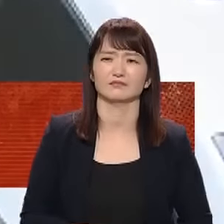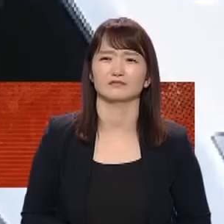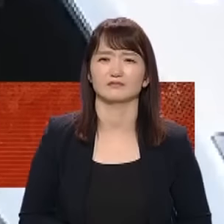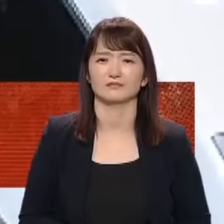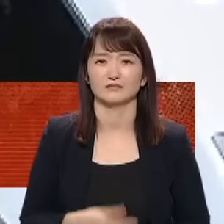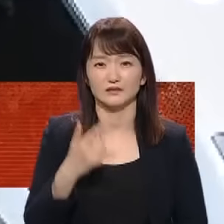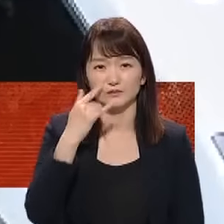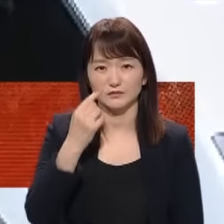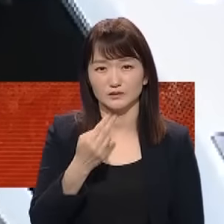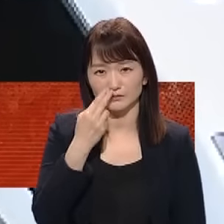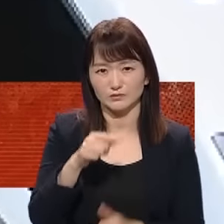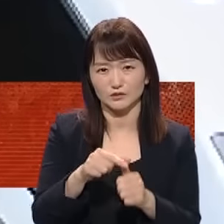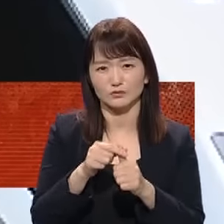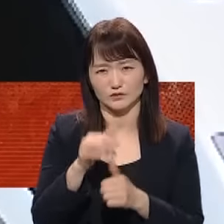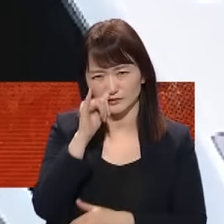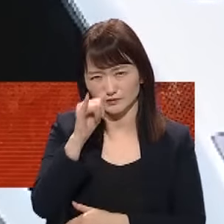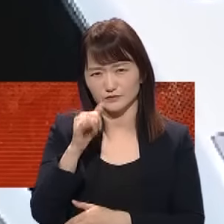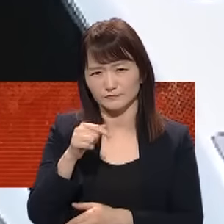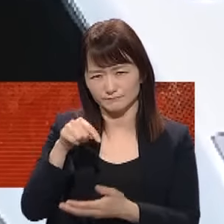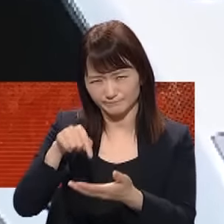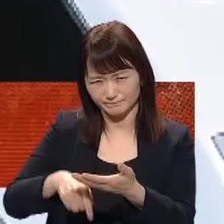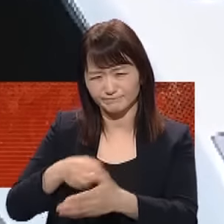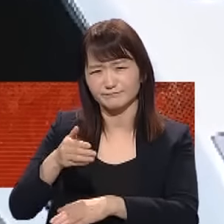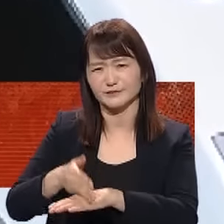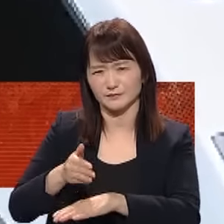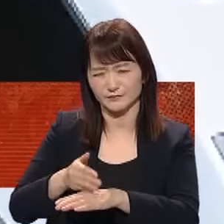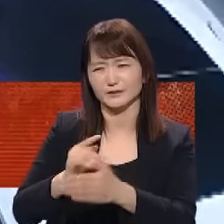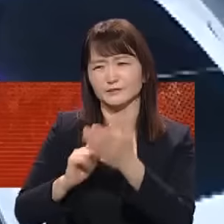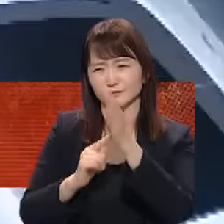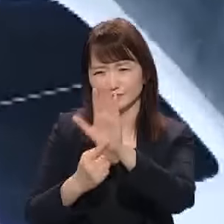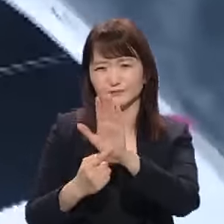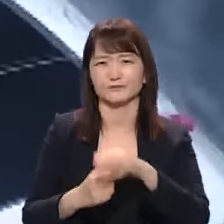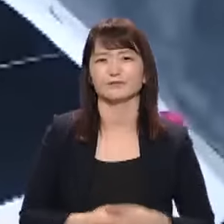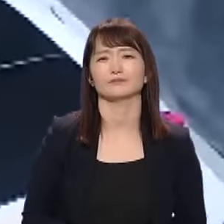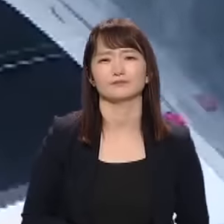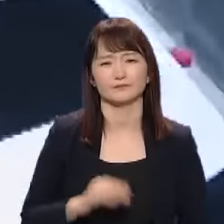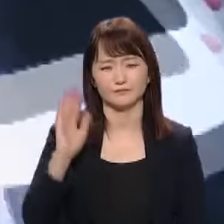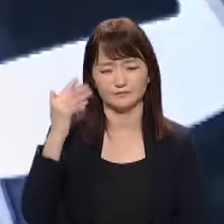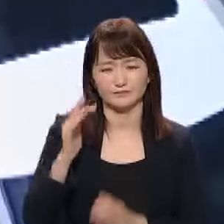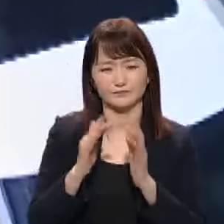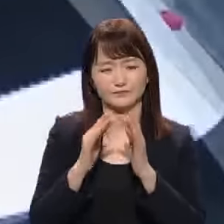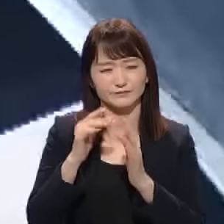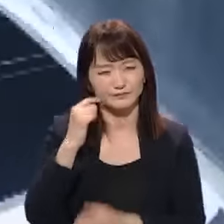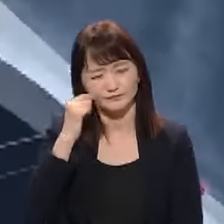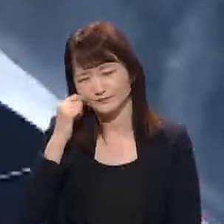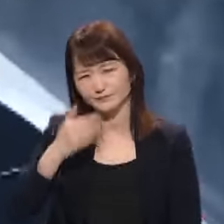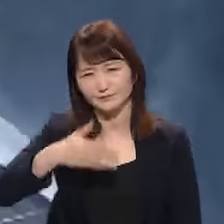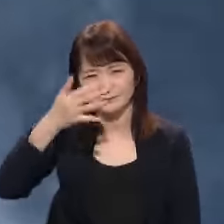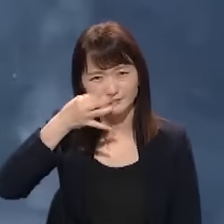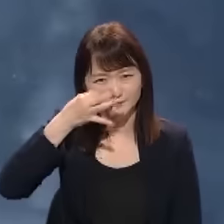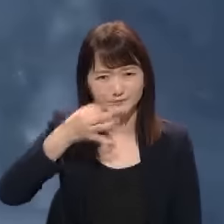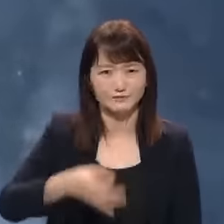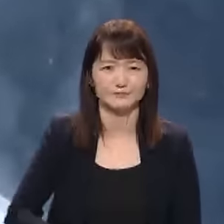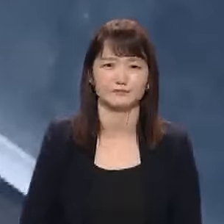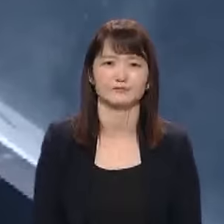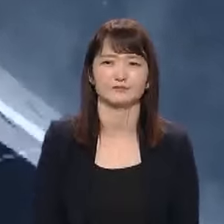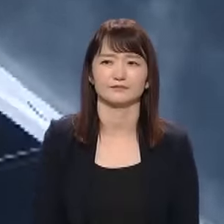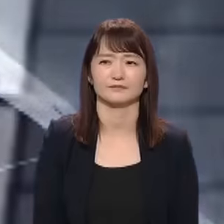부모 생명을 구해준 영웅들에게 깊은 감사를 표했습니다. 다음은 최근 온라인에서 화제가 된 영상 함께 보시죠.